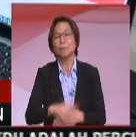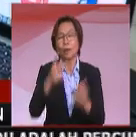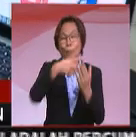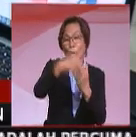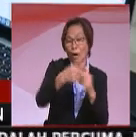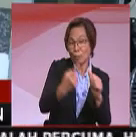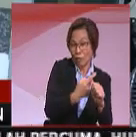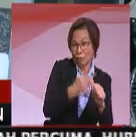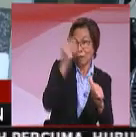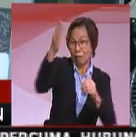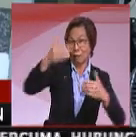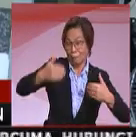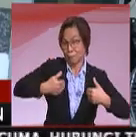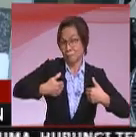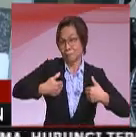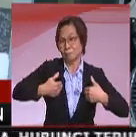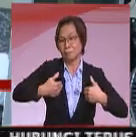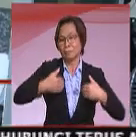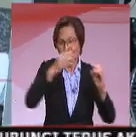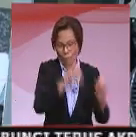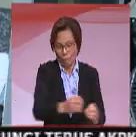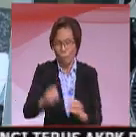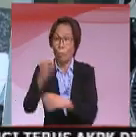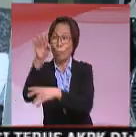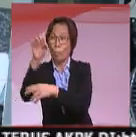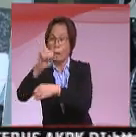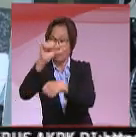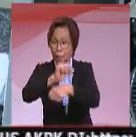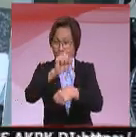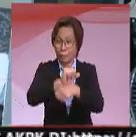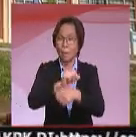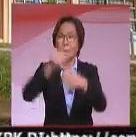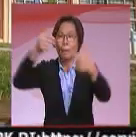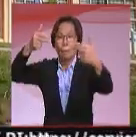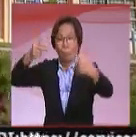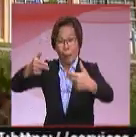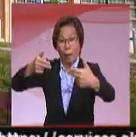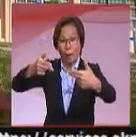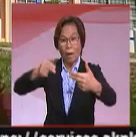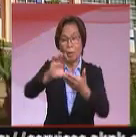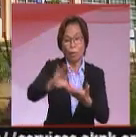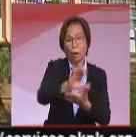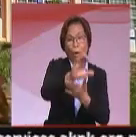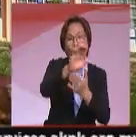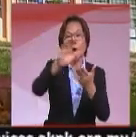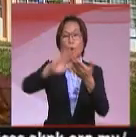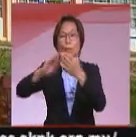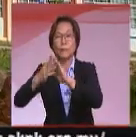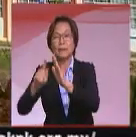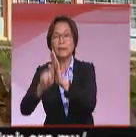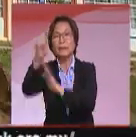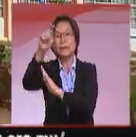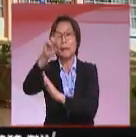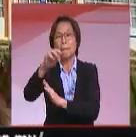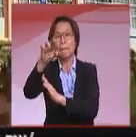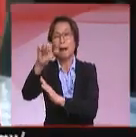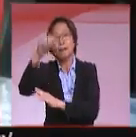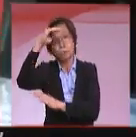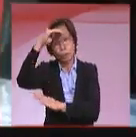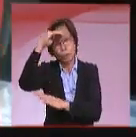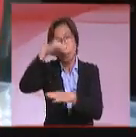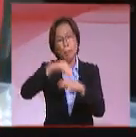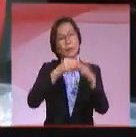Program pertama bakal diadakan menerusi penganjuran karnival pekerjaan maya di College Community Tinggi Mara di Johor